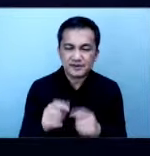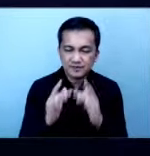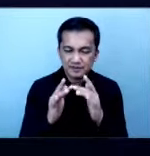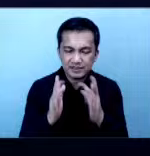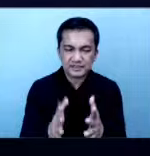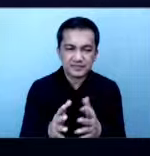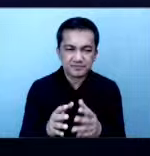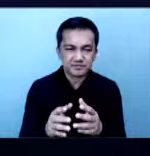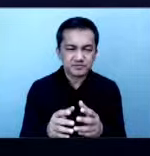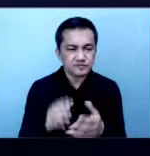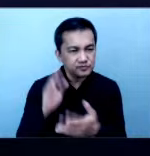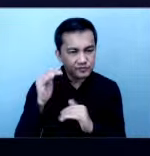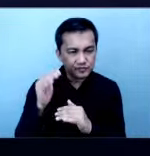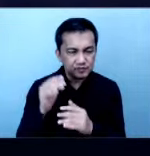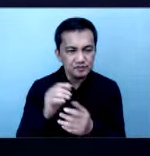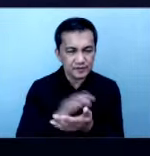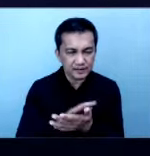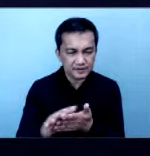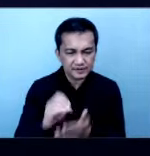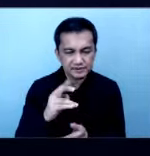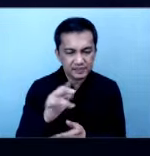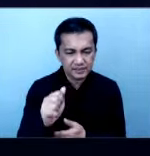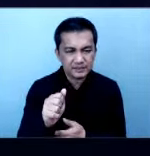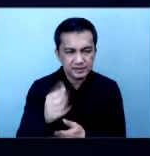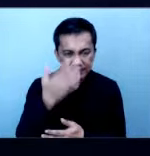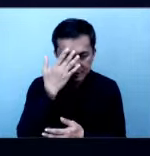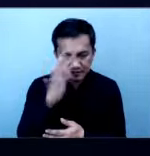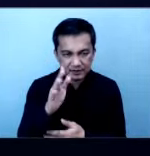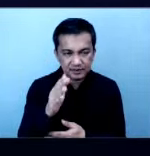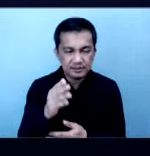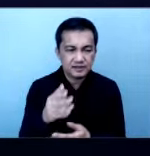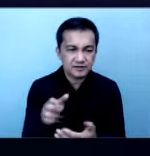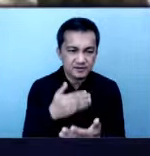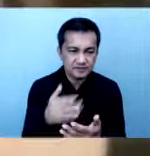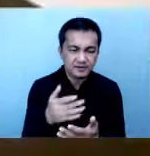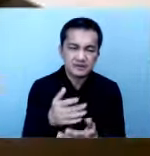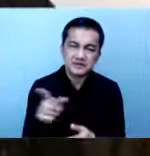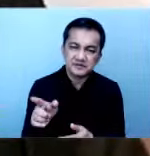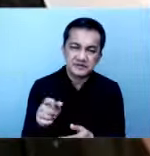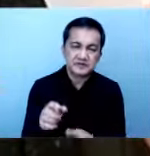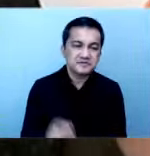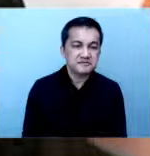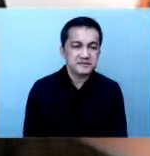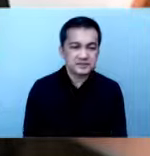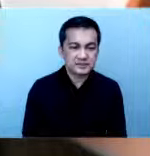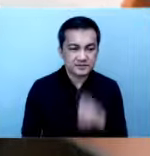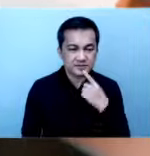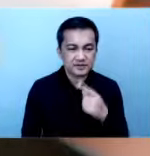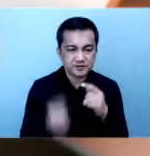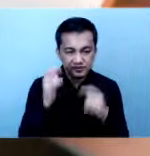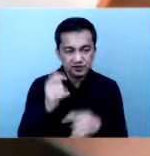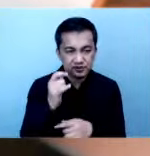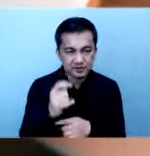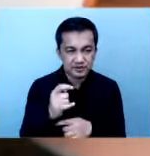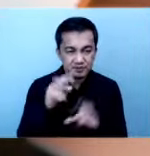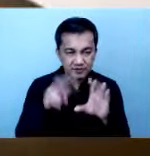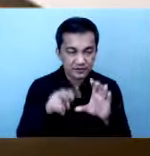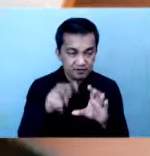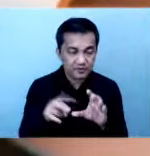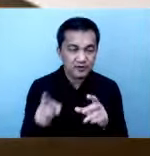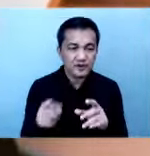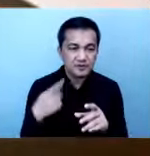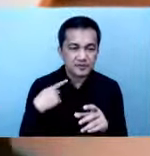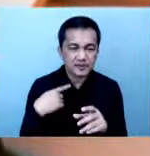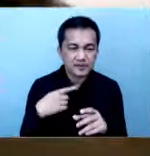Ayos rin ito ni Shaira, lalo't talented at magaling daw kumanta ang singer. Base sa YouTube video ng kanta, may